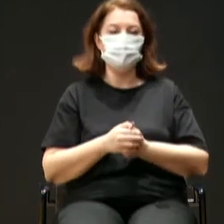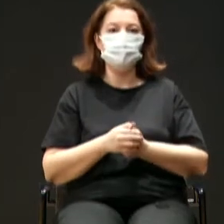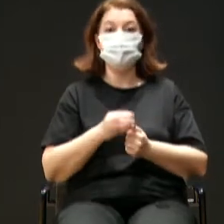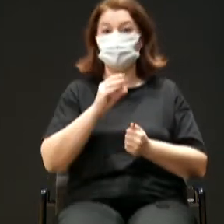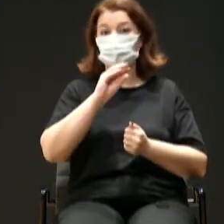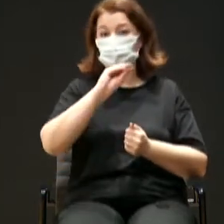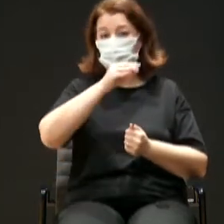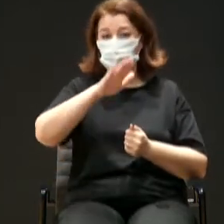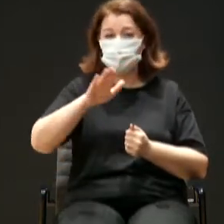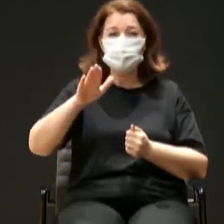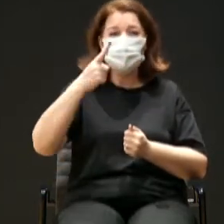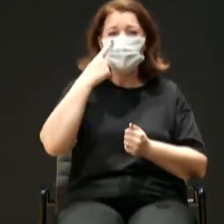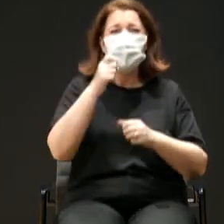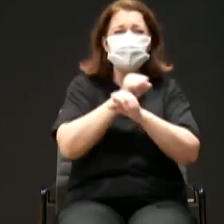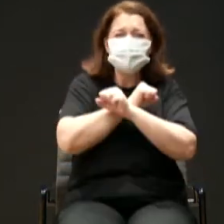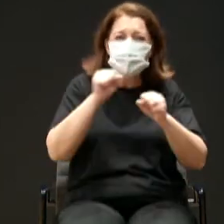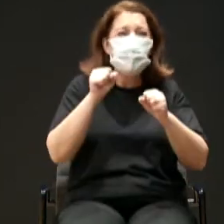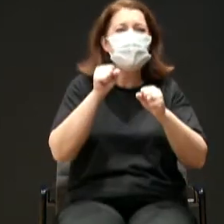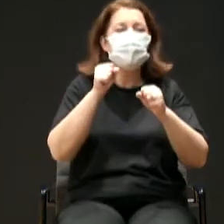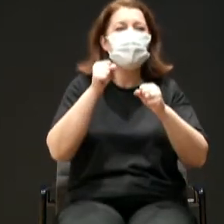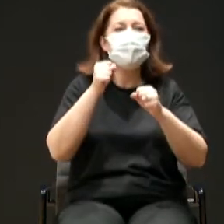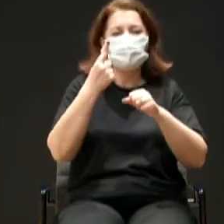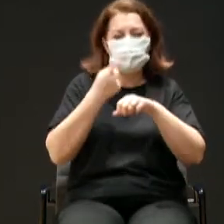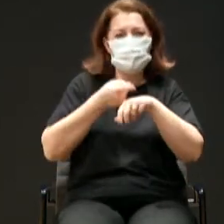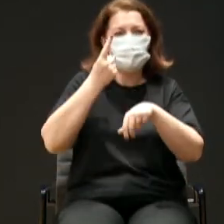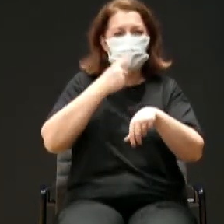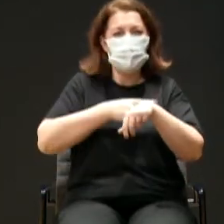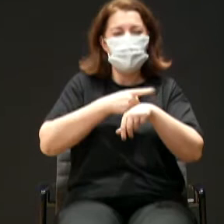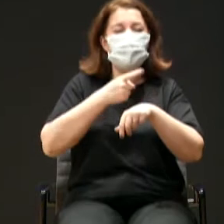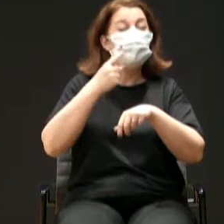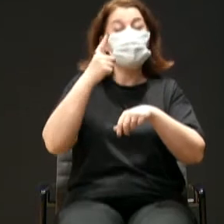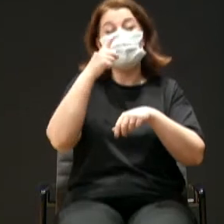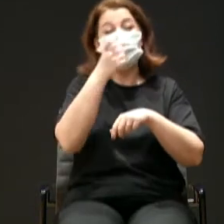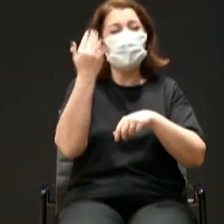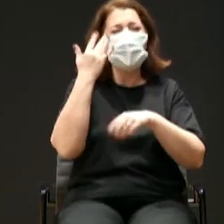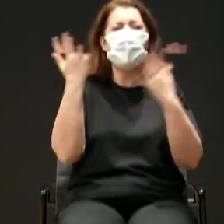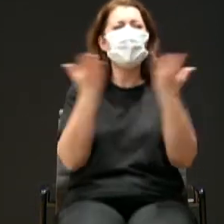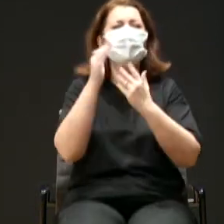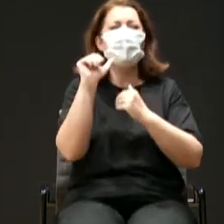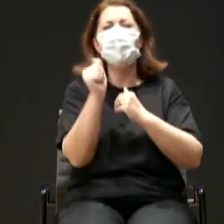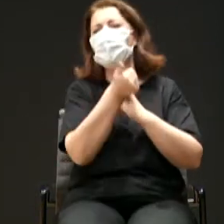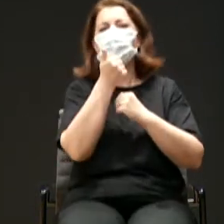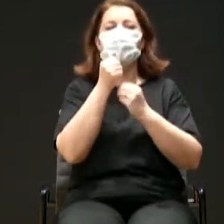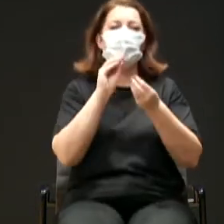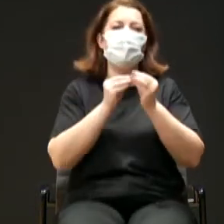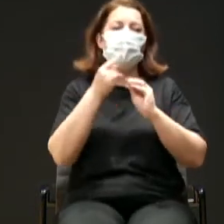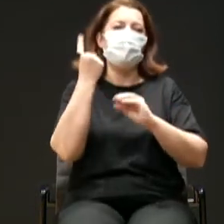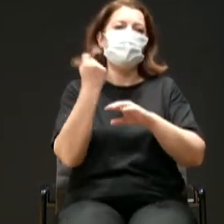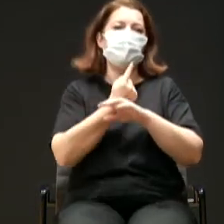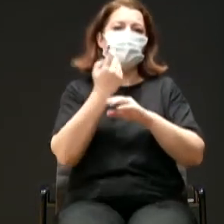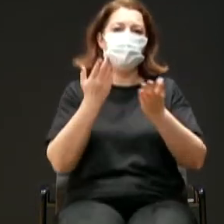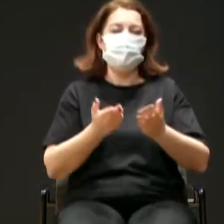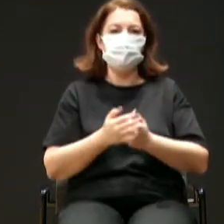Çocuk istismarı geçen haftanın, geçen ayın en önemli problemlerinden biri.